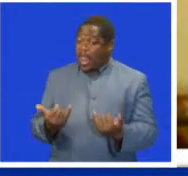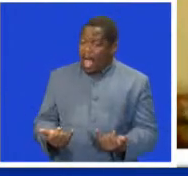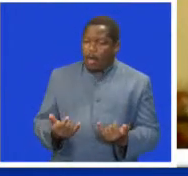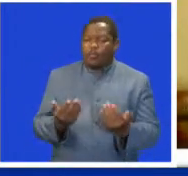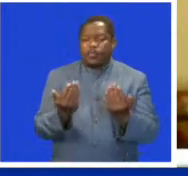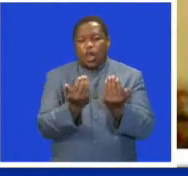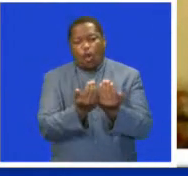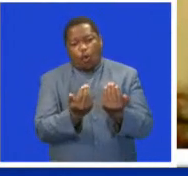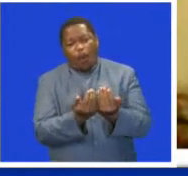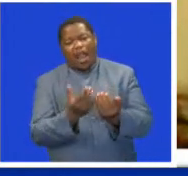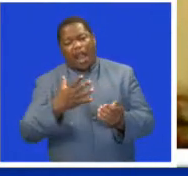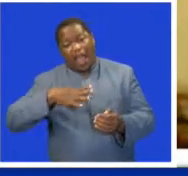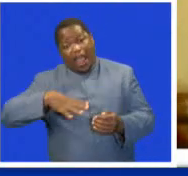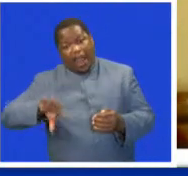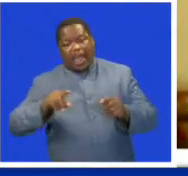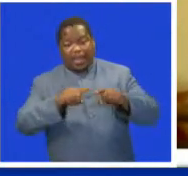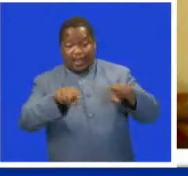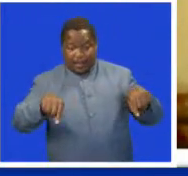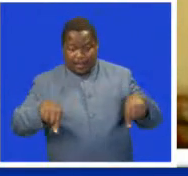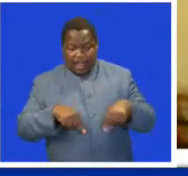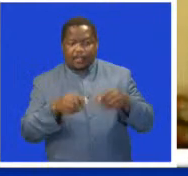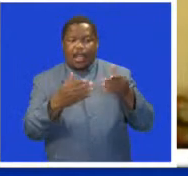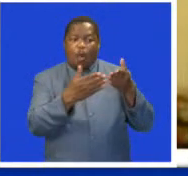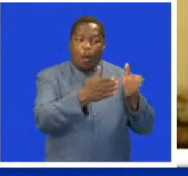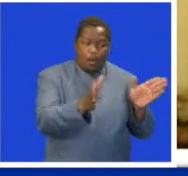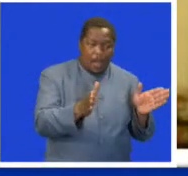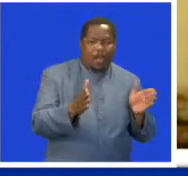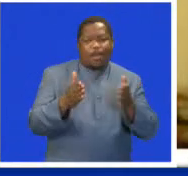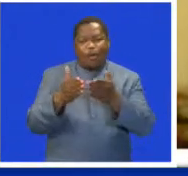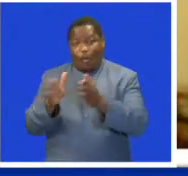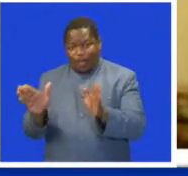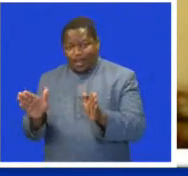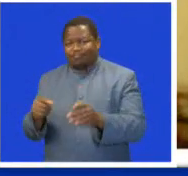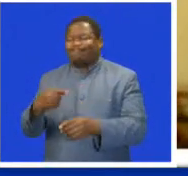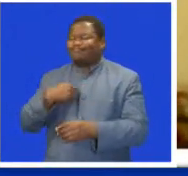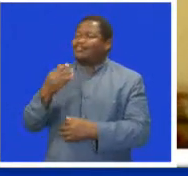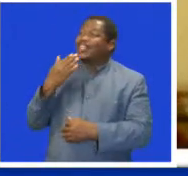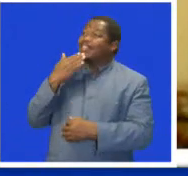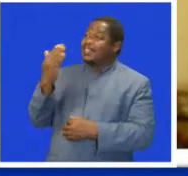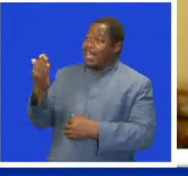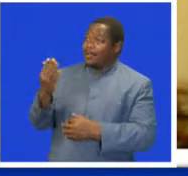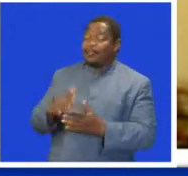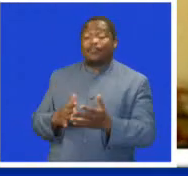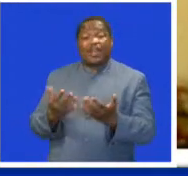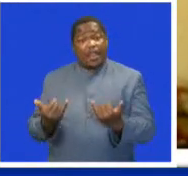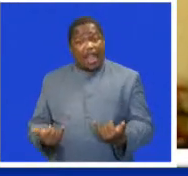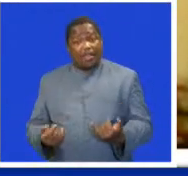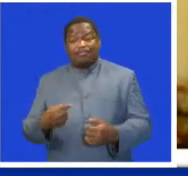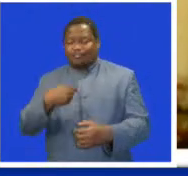babuyela ngasetikolweni lokusho ukuthi nathi sebafundzi labasehlete emakhaya